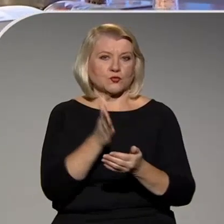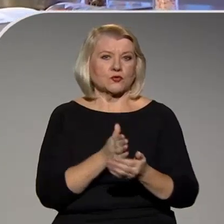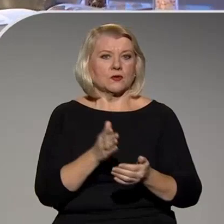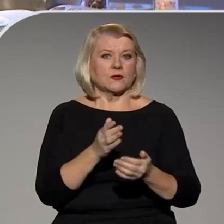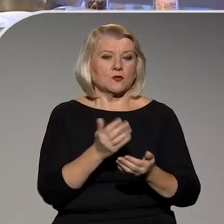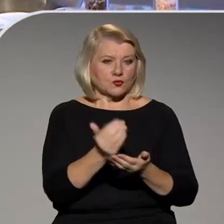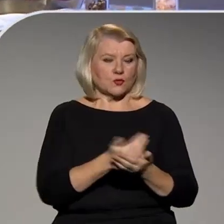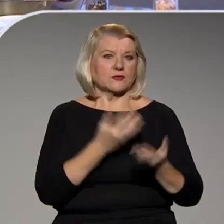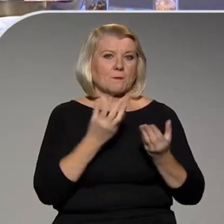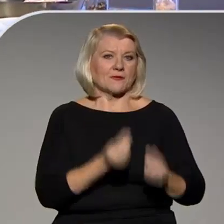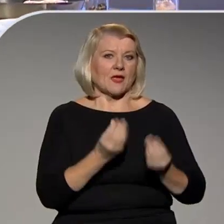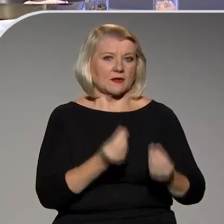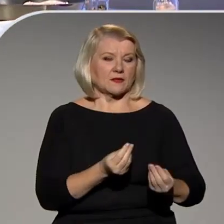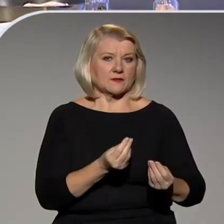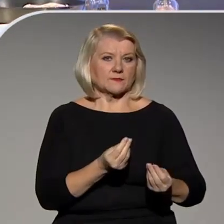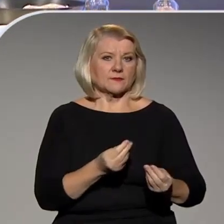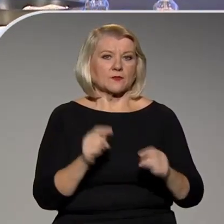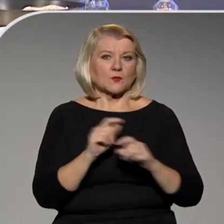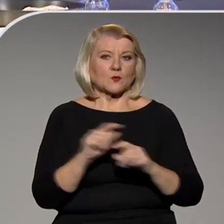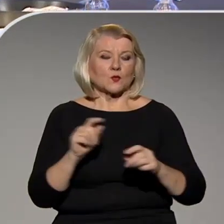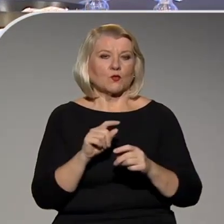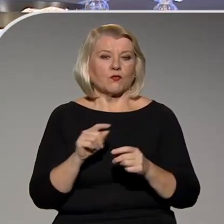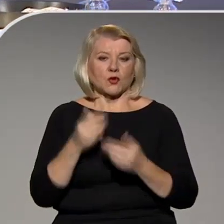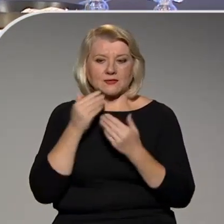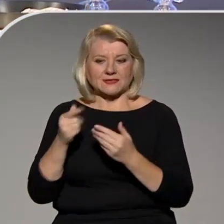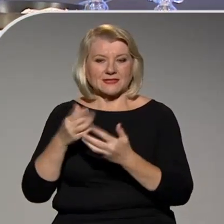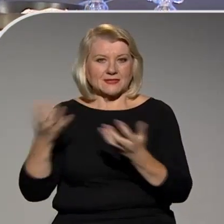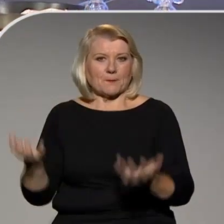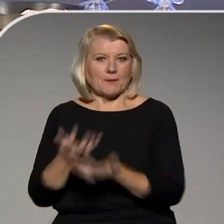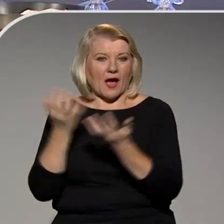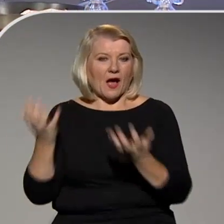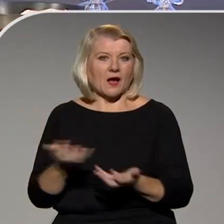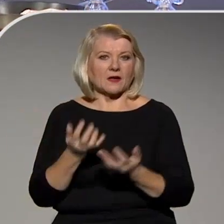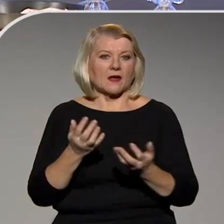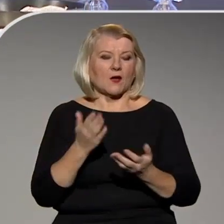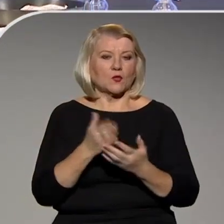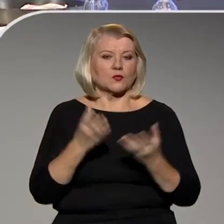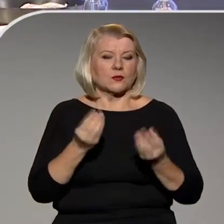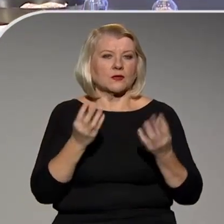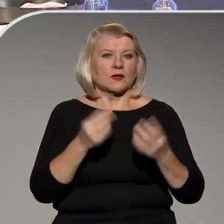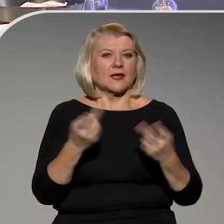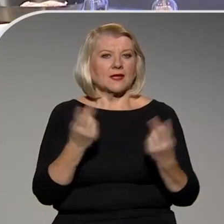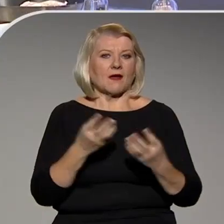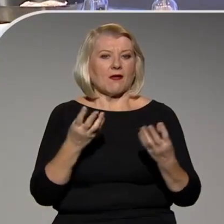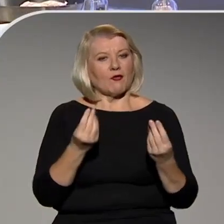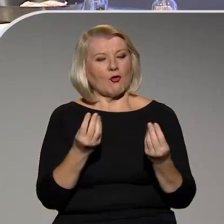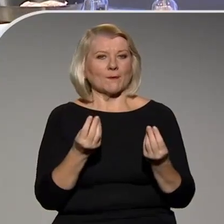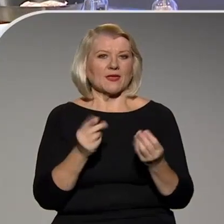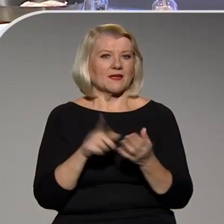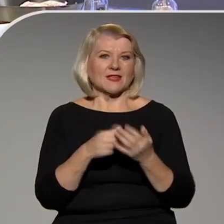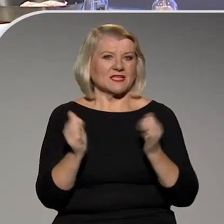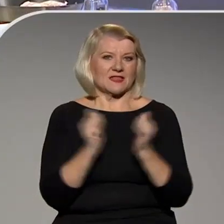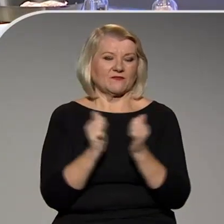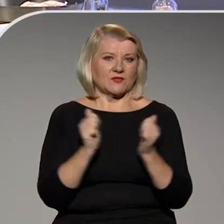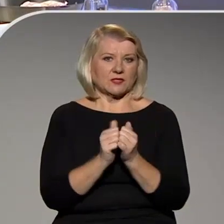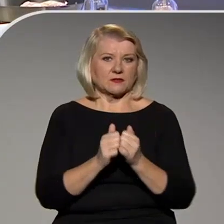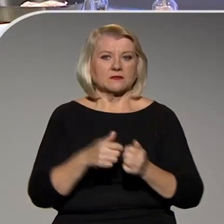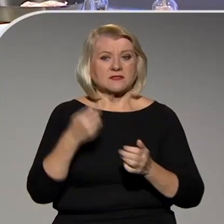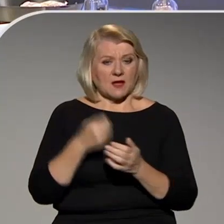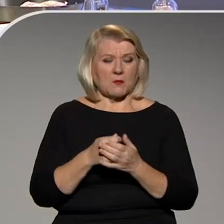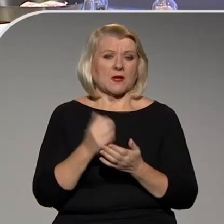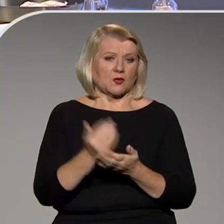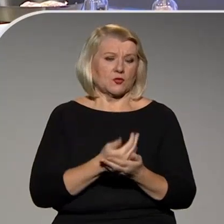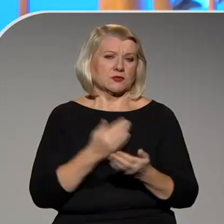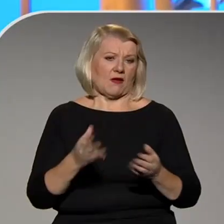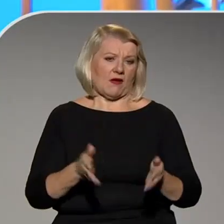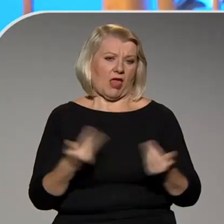bojovat, protože ona povolí a má vlastně takovou jako máslovější konzistenci, takže se úplně snadno krájí